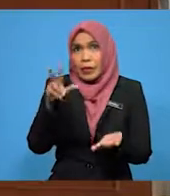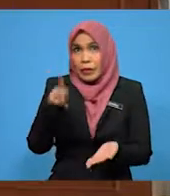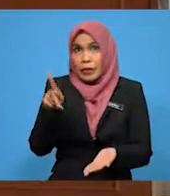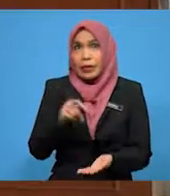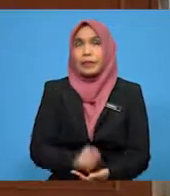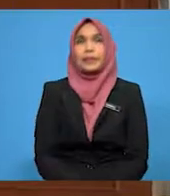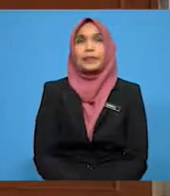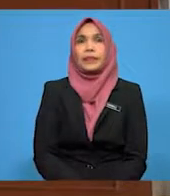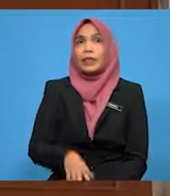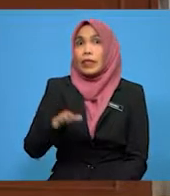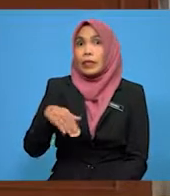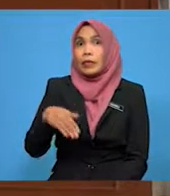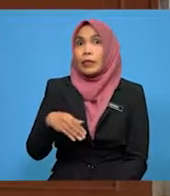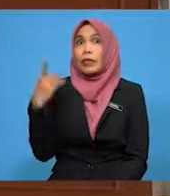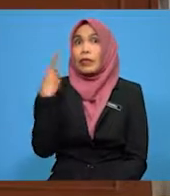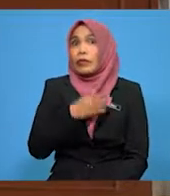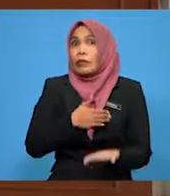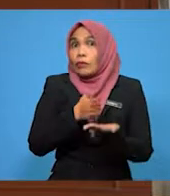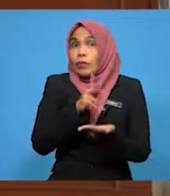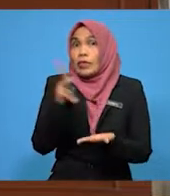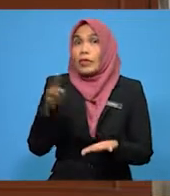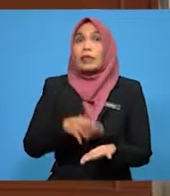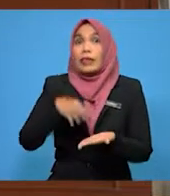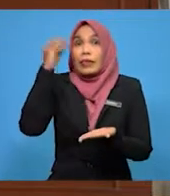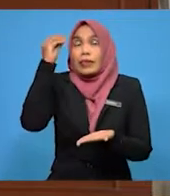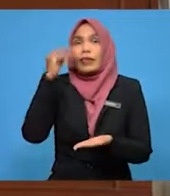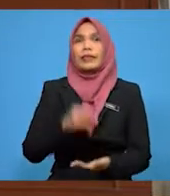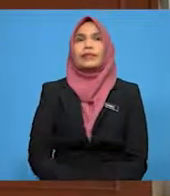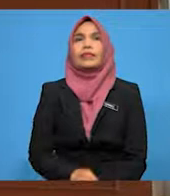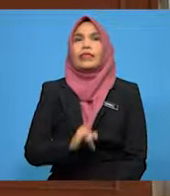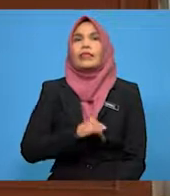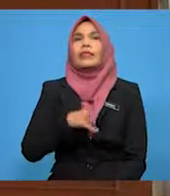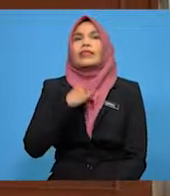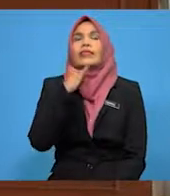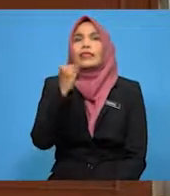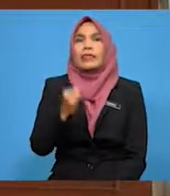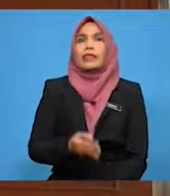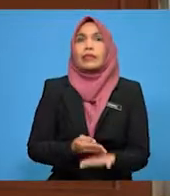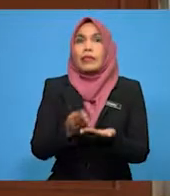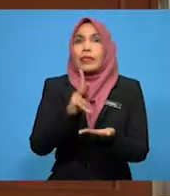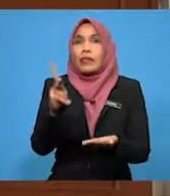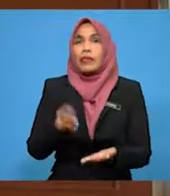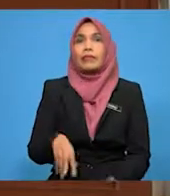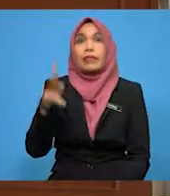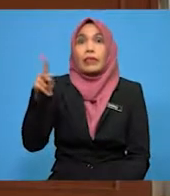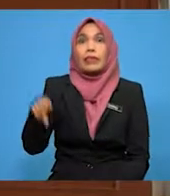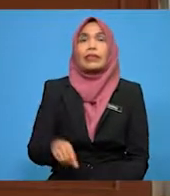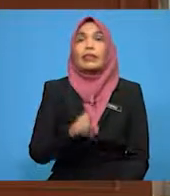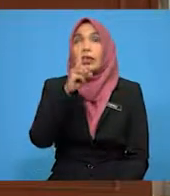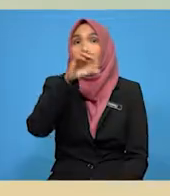Baiklah para pelajar, sebelum kita meneruskan lagi pembelajaran, saya ingin memberikan para pelajar satu